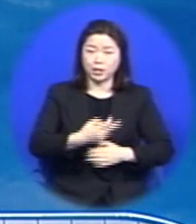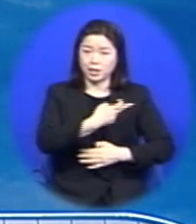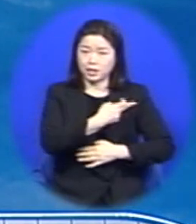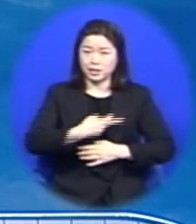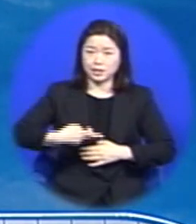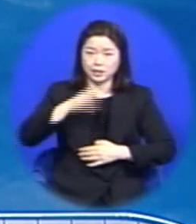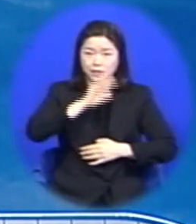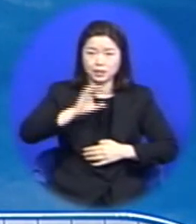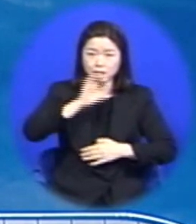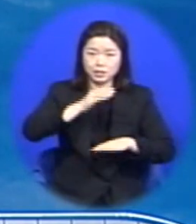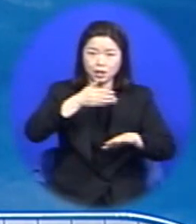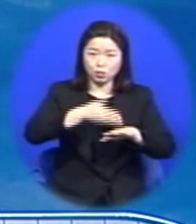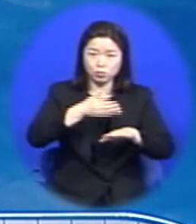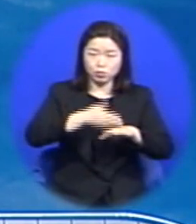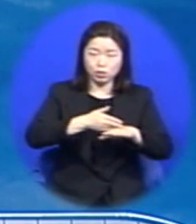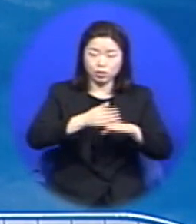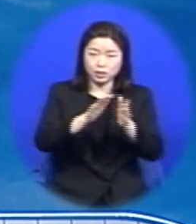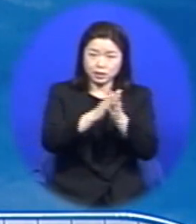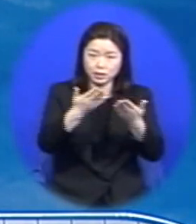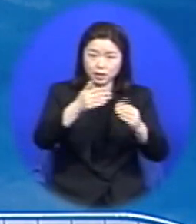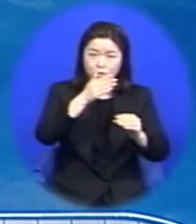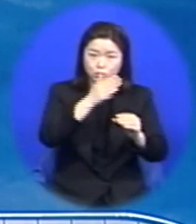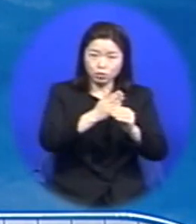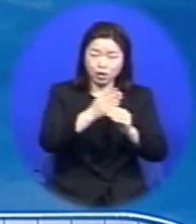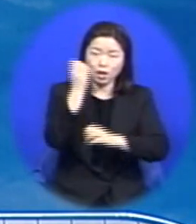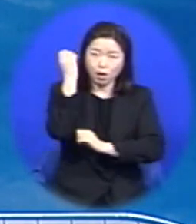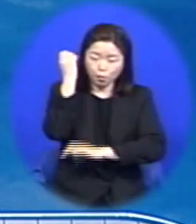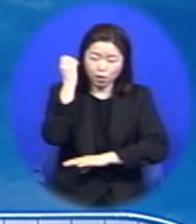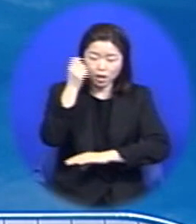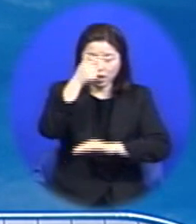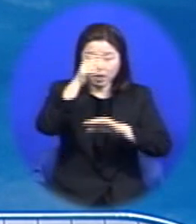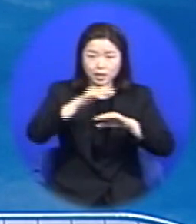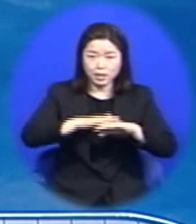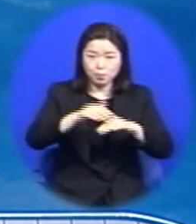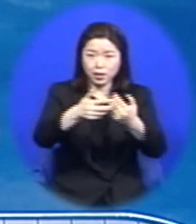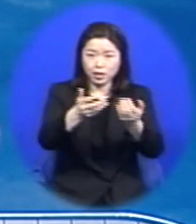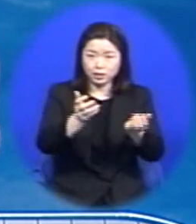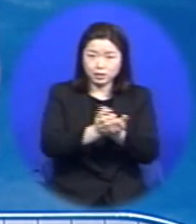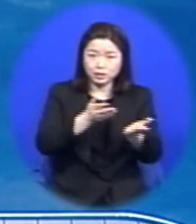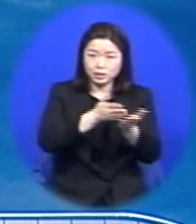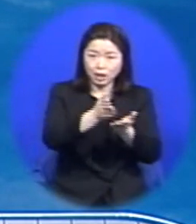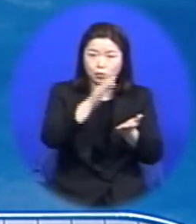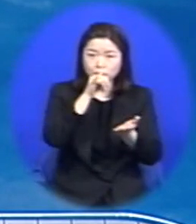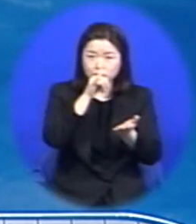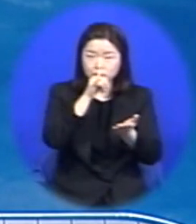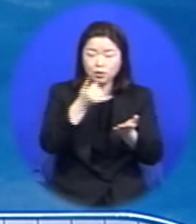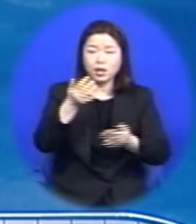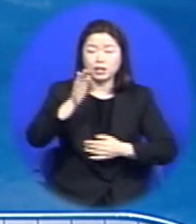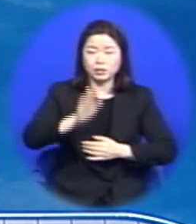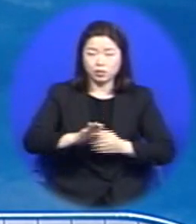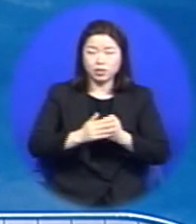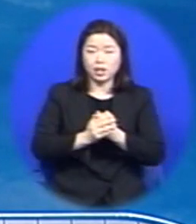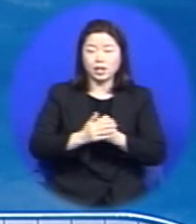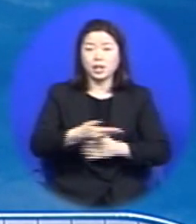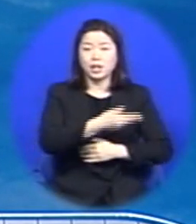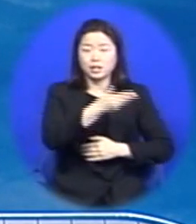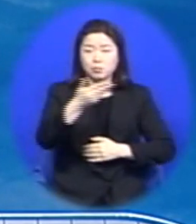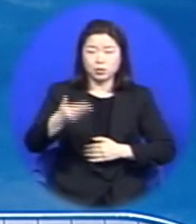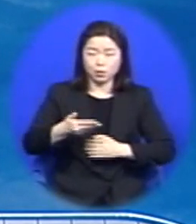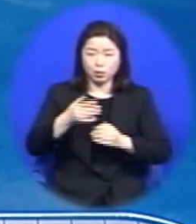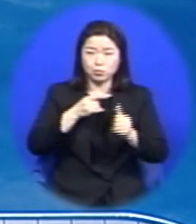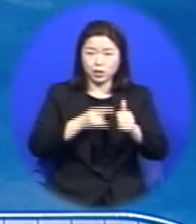제자훈련 중에 예배 단원이 있었습니다. 원래 예수님의 사람 제자훈련 중에. 그런데 성도들에게